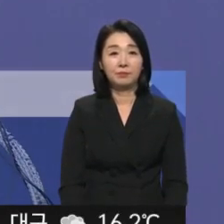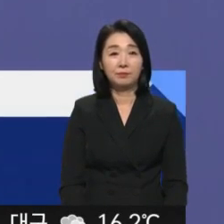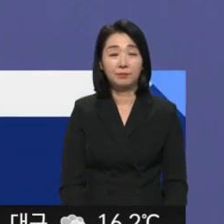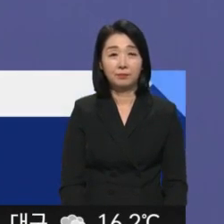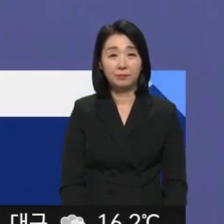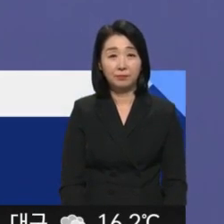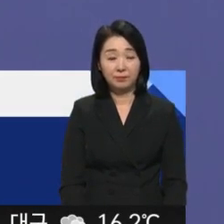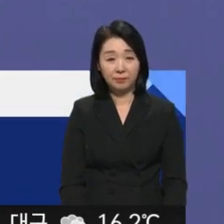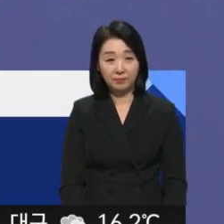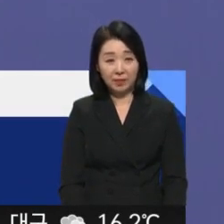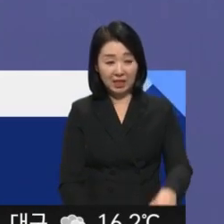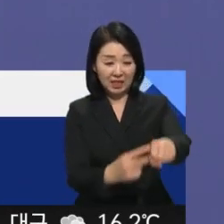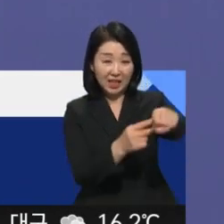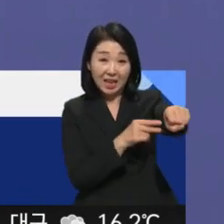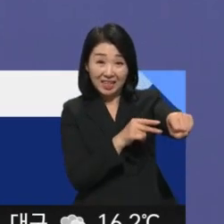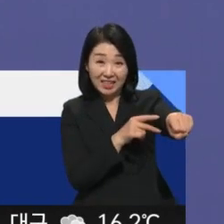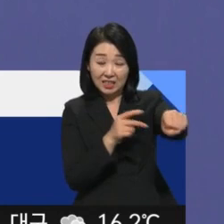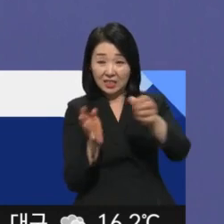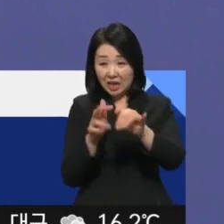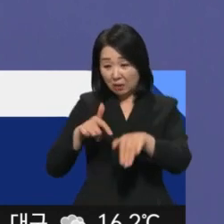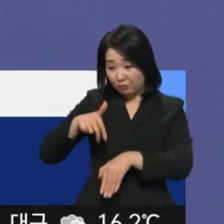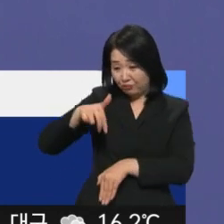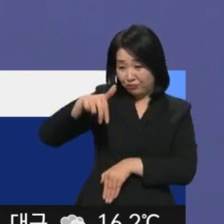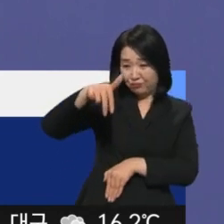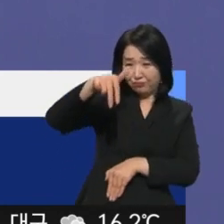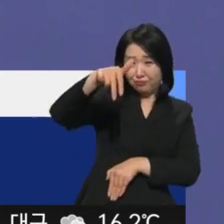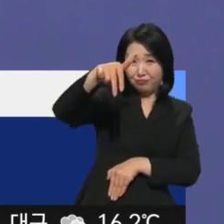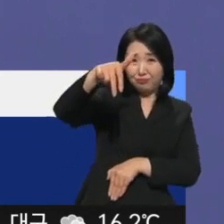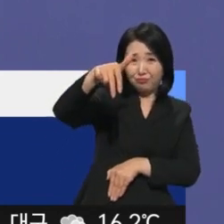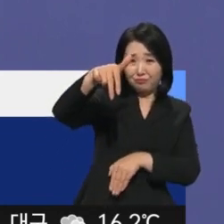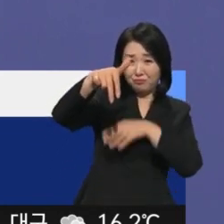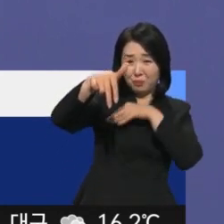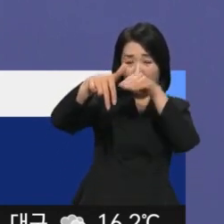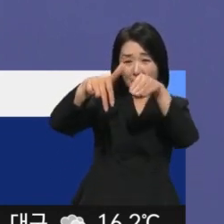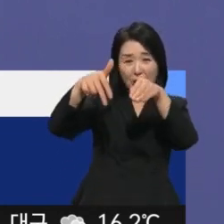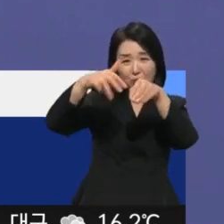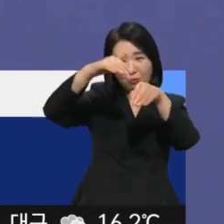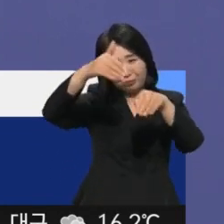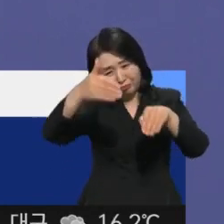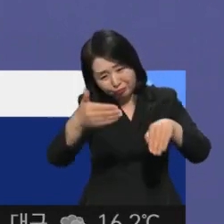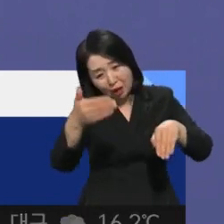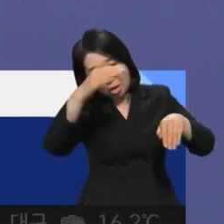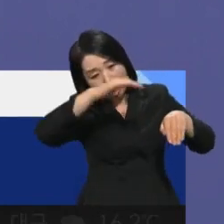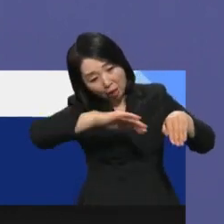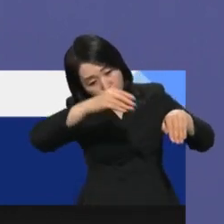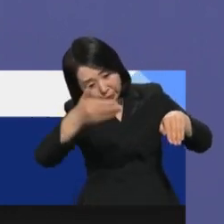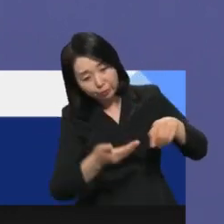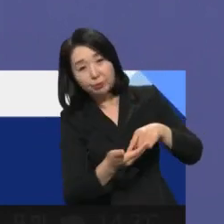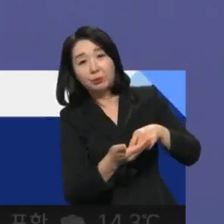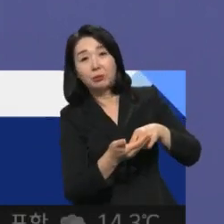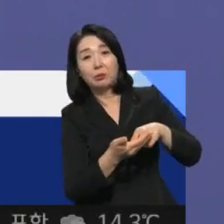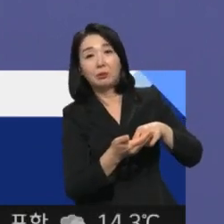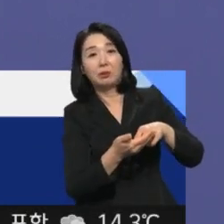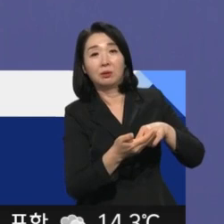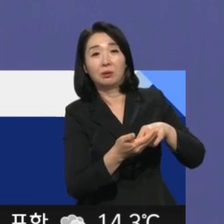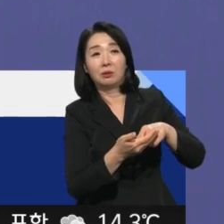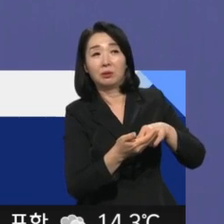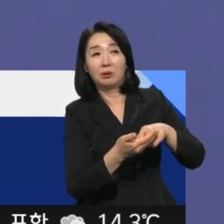보도부의 처짐 상태가 허용 처짐 한계를 넘어서